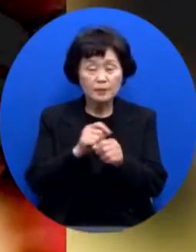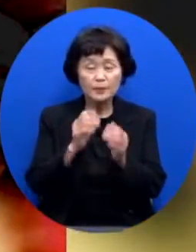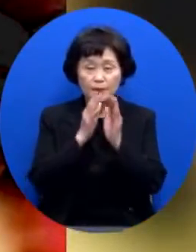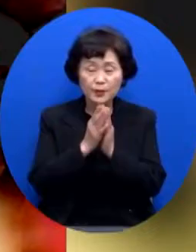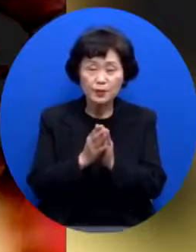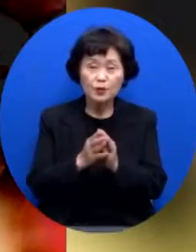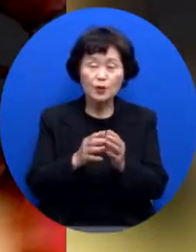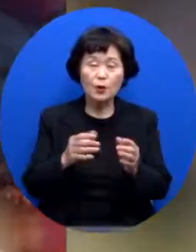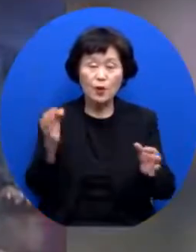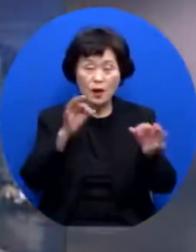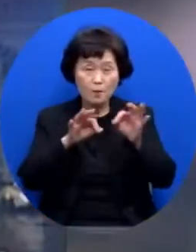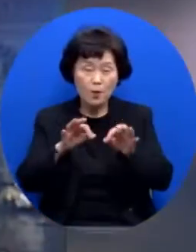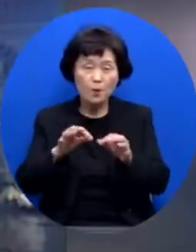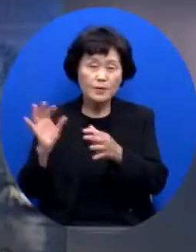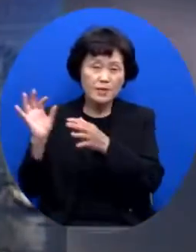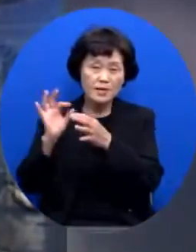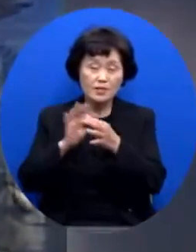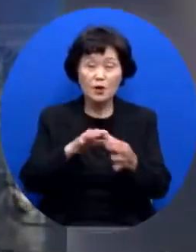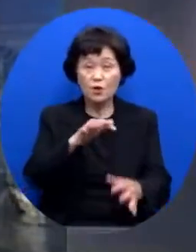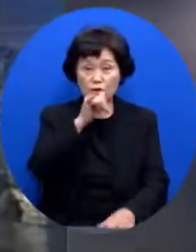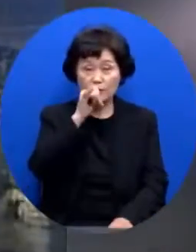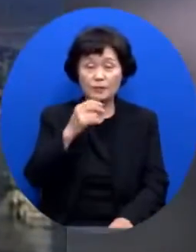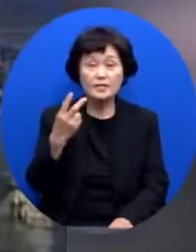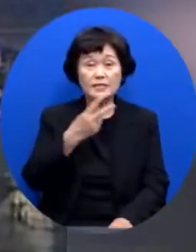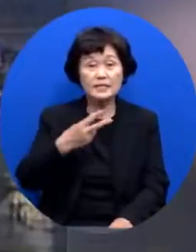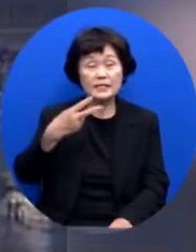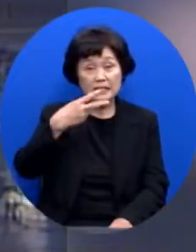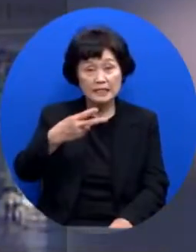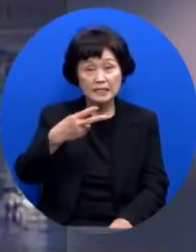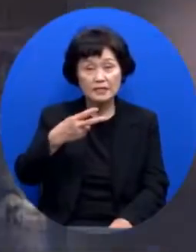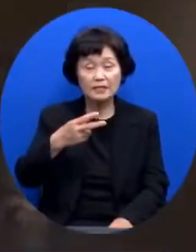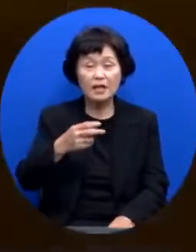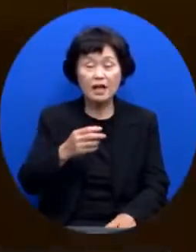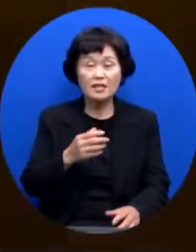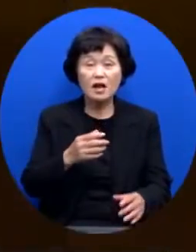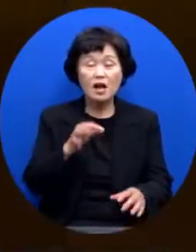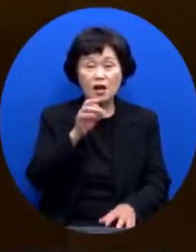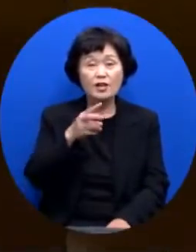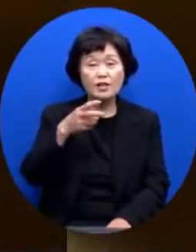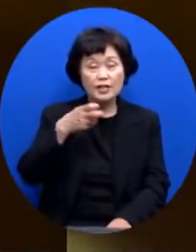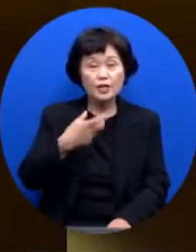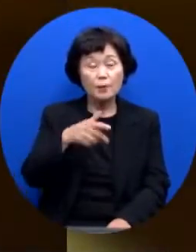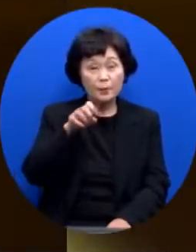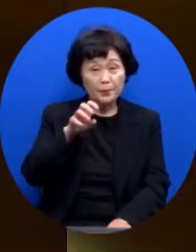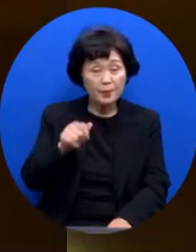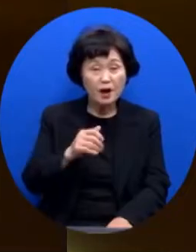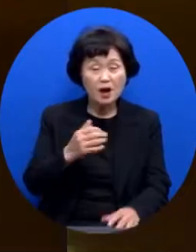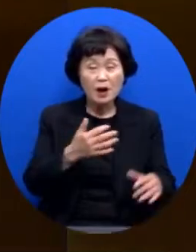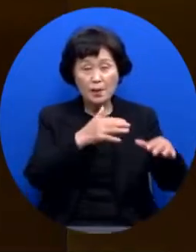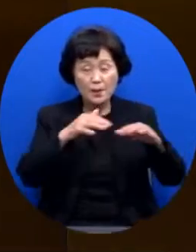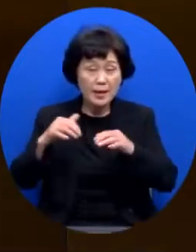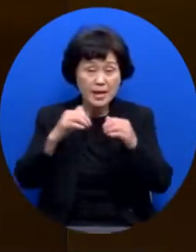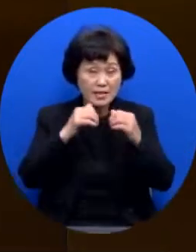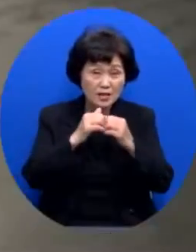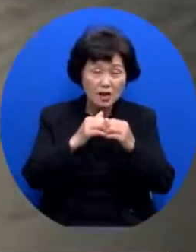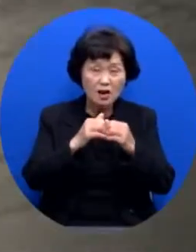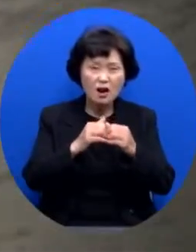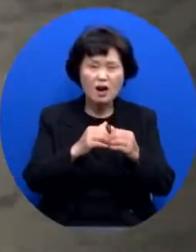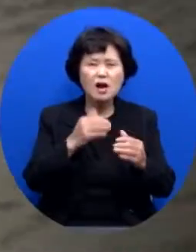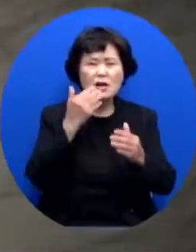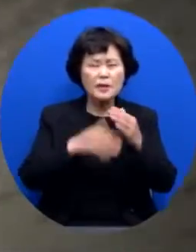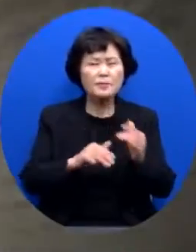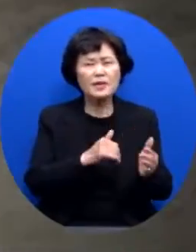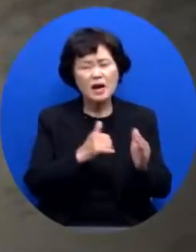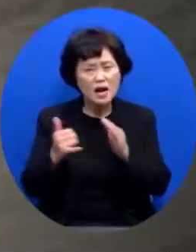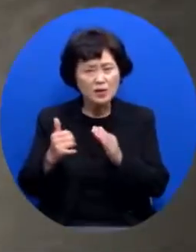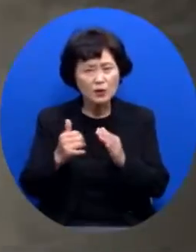활동도 꾸준히 전개해왔습니다. 2002년에는 연평해전 순국 유족, 2003년에는 대구 지하철 참사